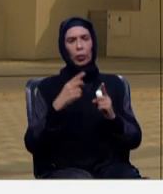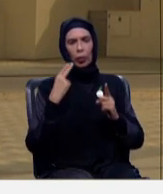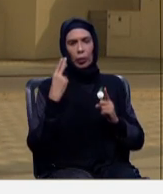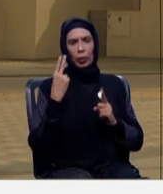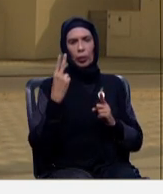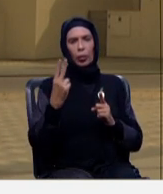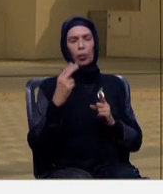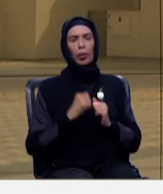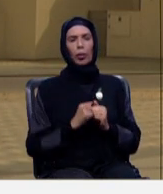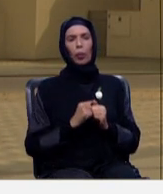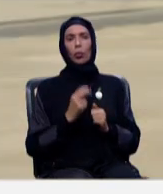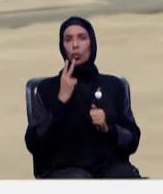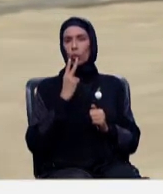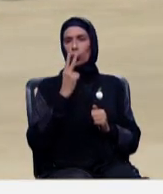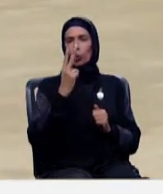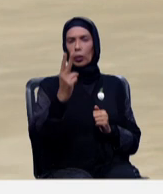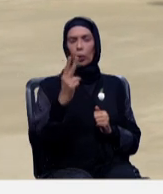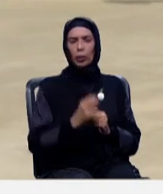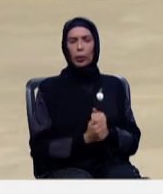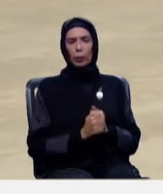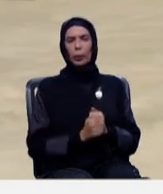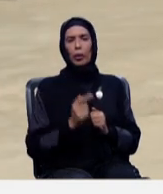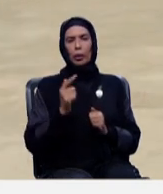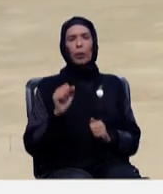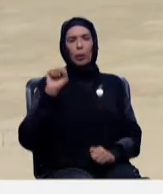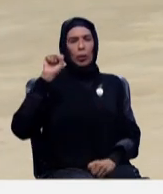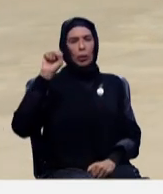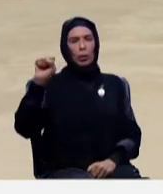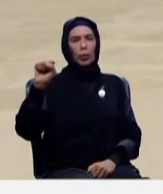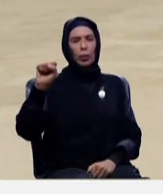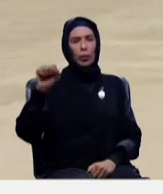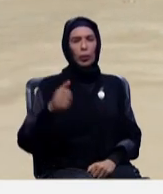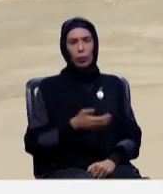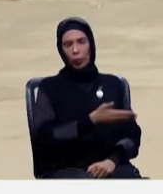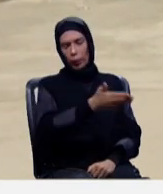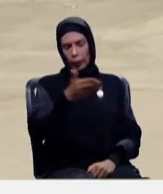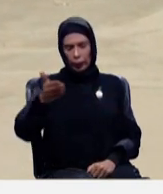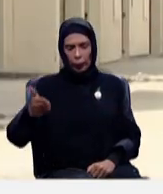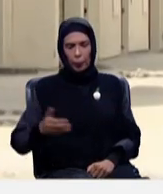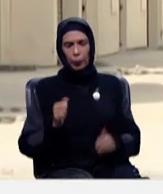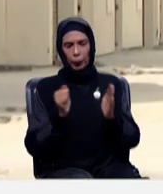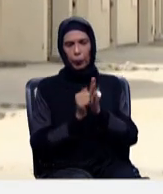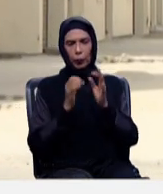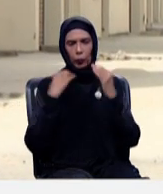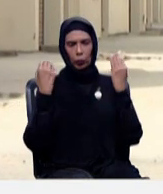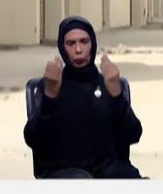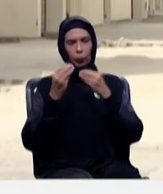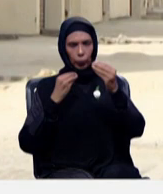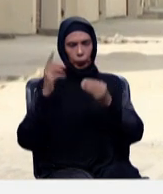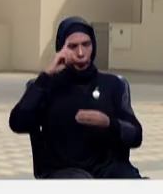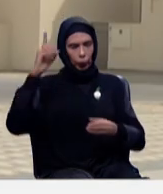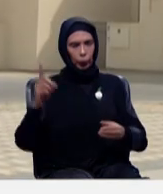انعقاده إلى تسليط الضوء على دور القطاعين العام والخاص في توفير السكن الاجتماعي ومناقشة الرؤى